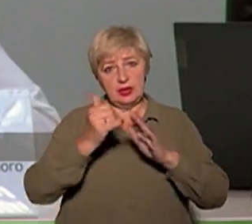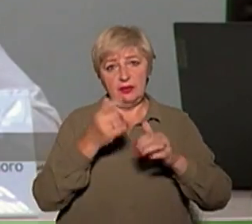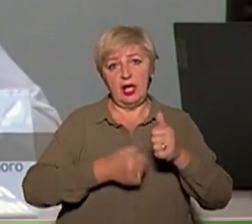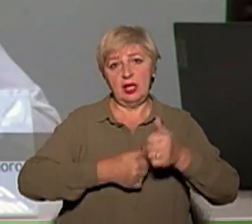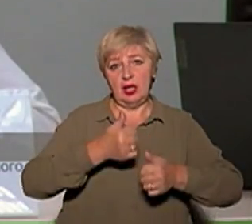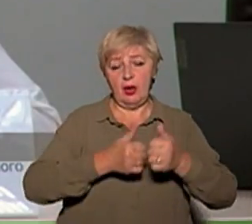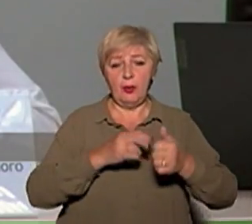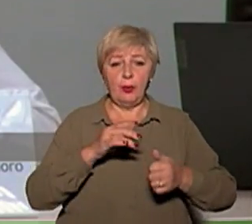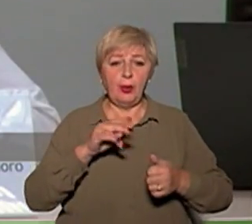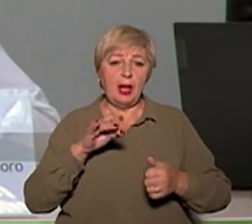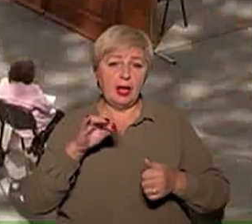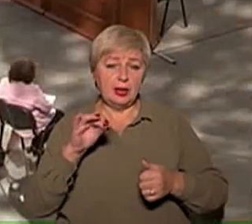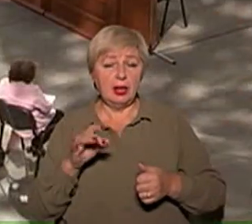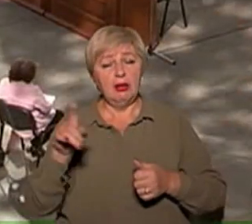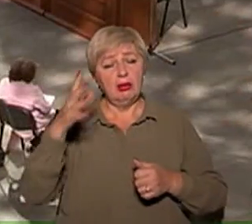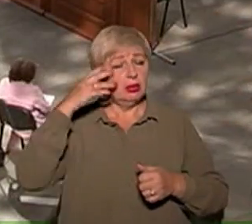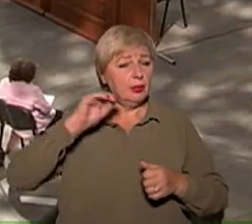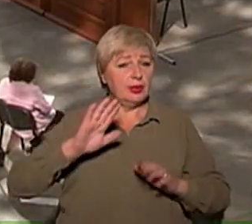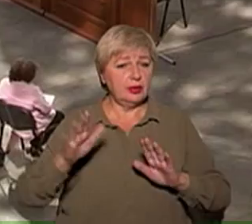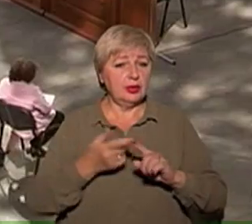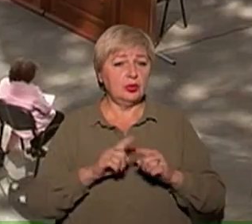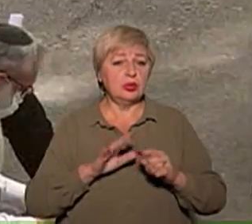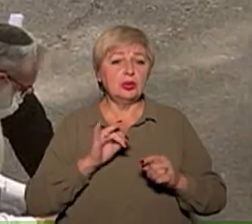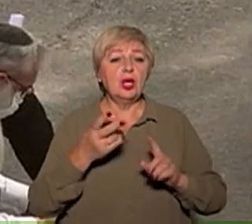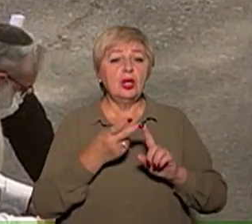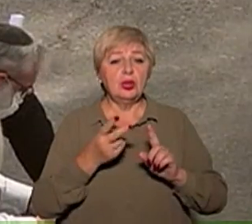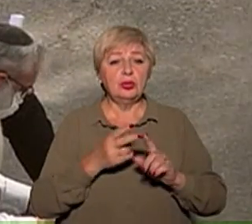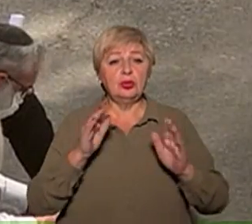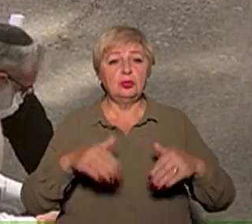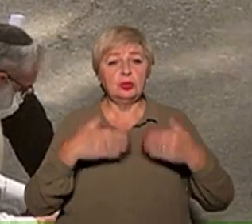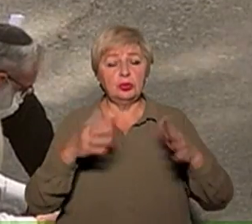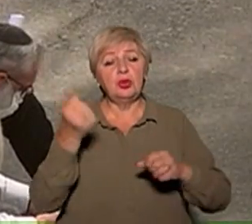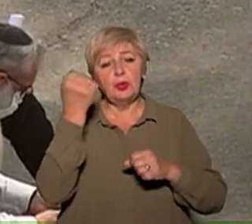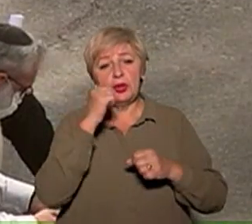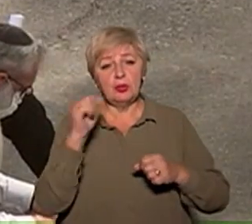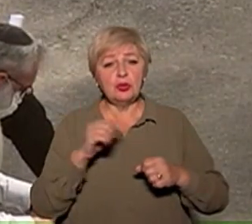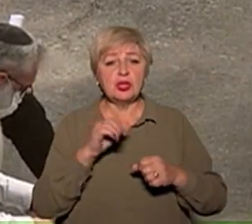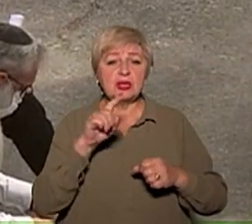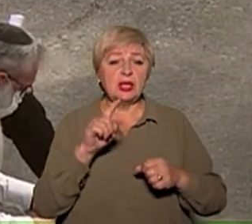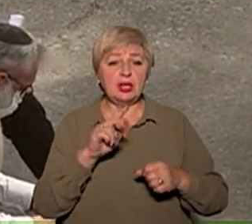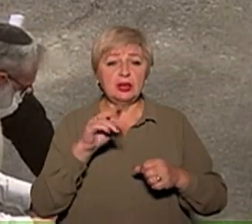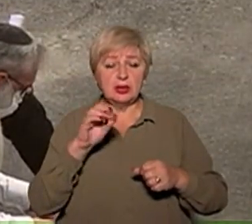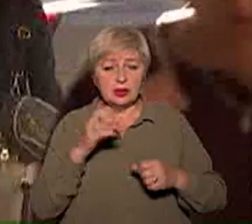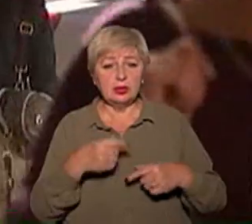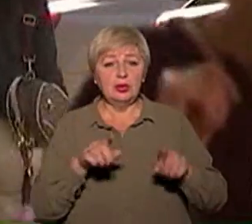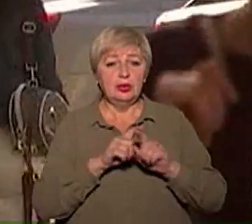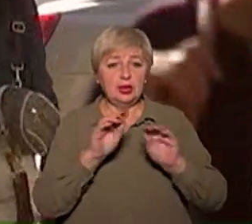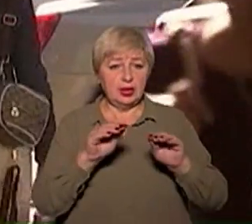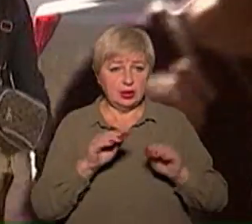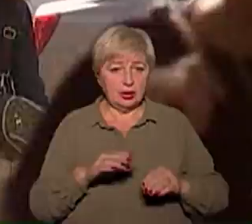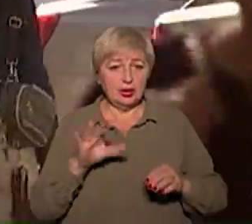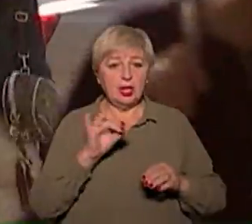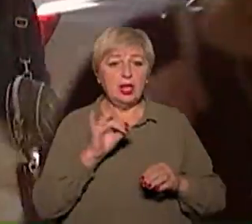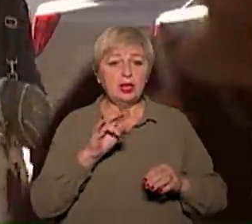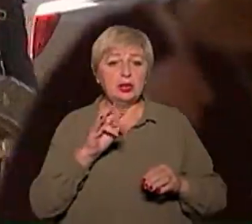1 000 000 гривен, они эту историю проигнорировали. І у другому турі переможе загід Краснов. Такі дані Київського центру громадського розвитку